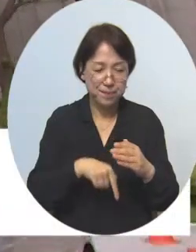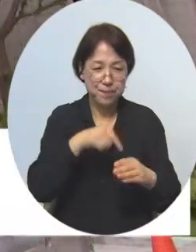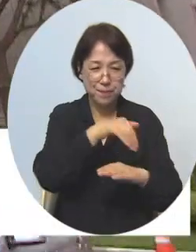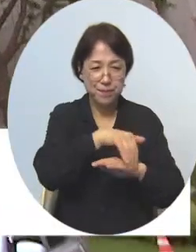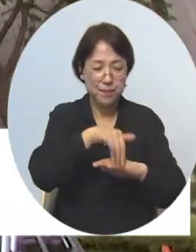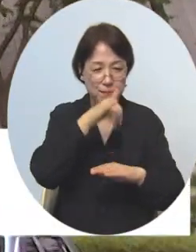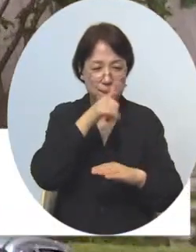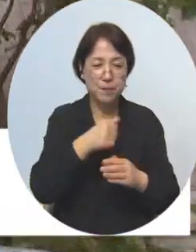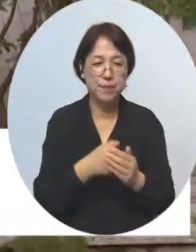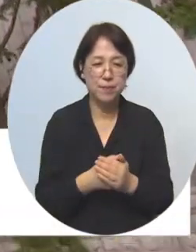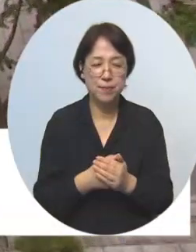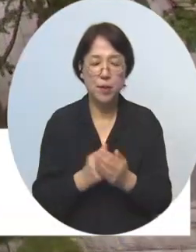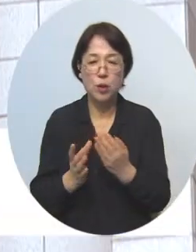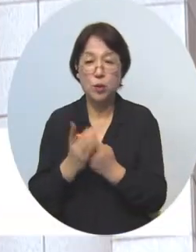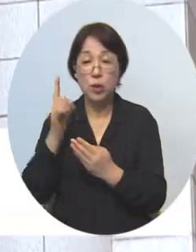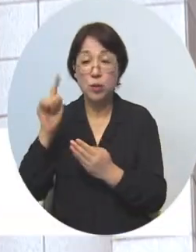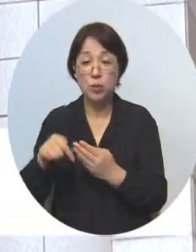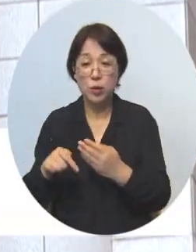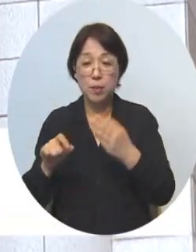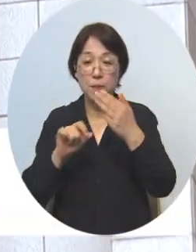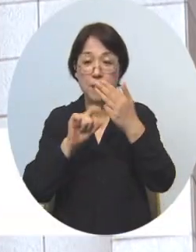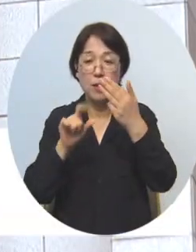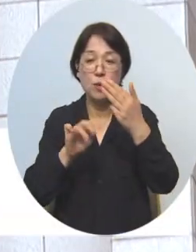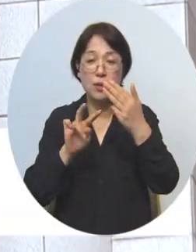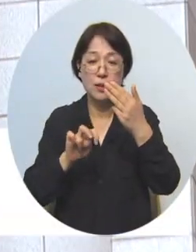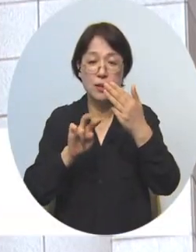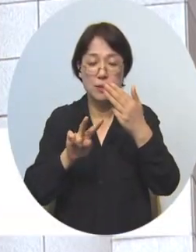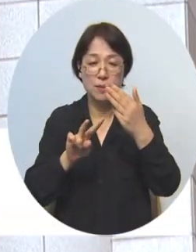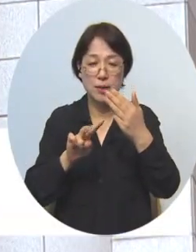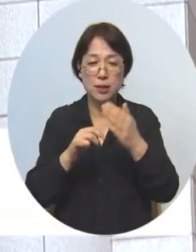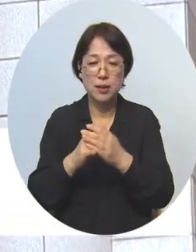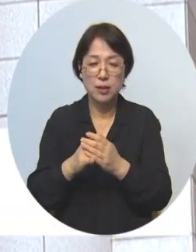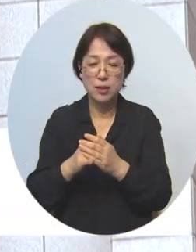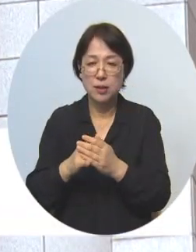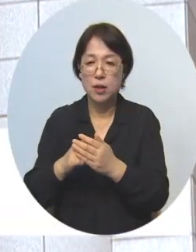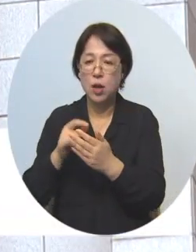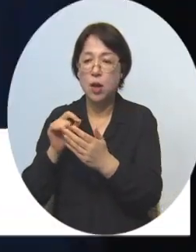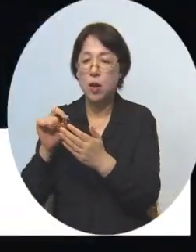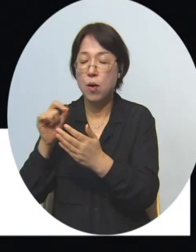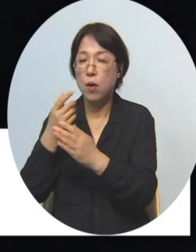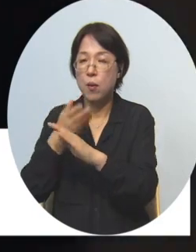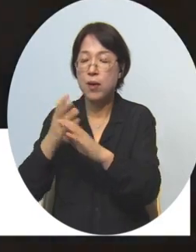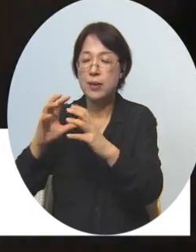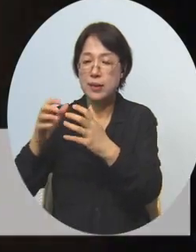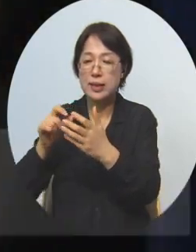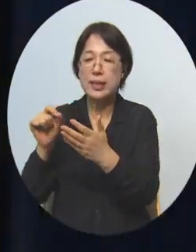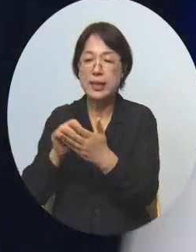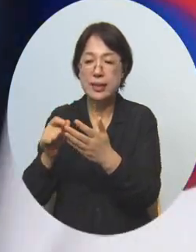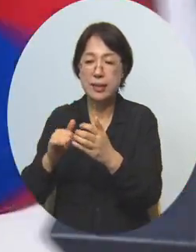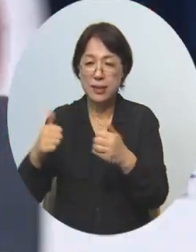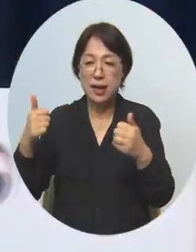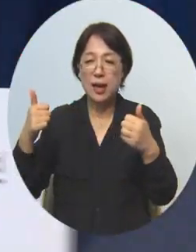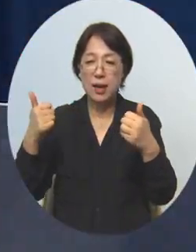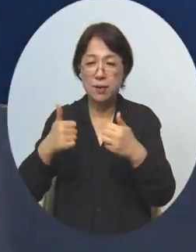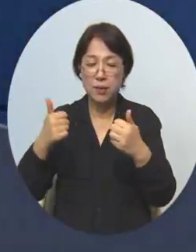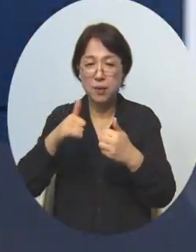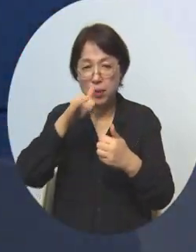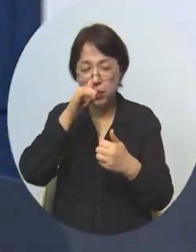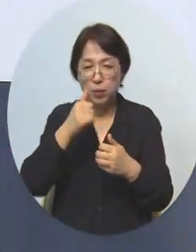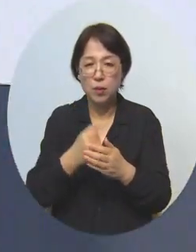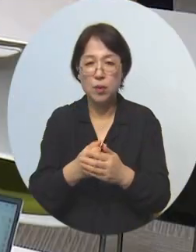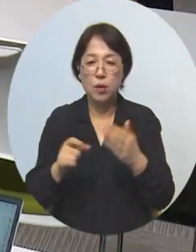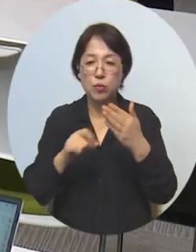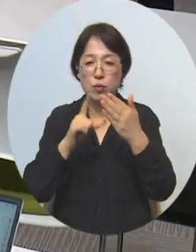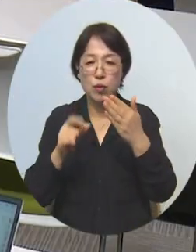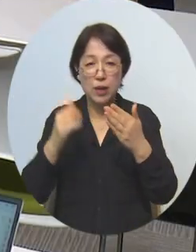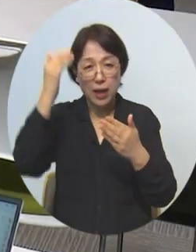무반응에도 통일부는 오는 22일 통일 독트린 관련 외신 기자 간담회를 열고 다음 달 국제 한반도 포럼을 개최하는